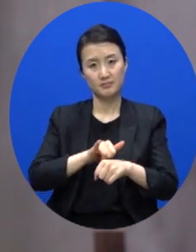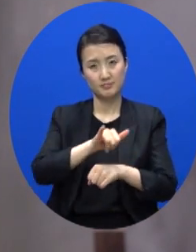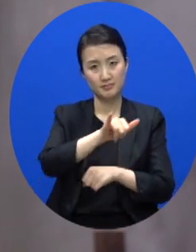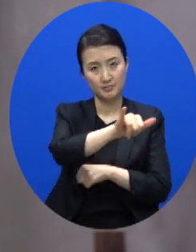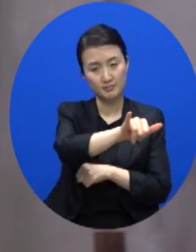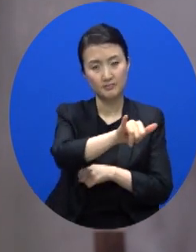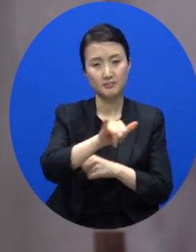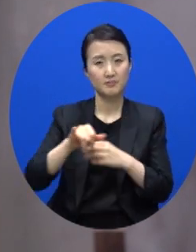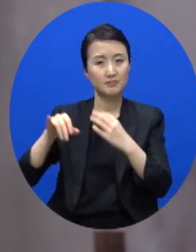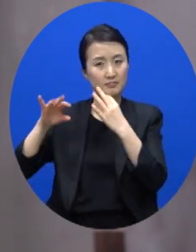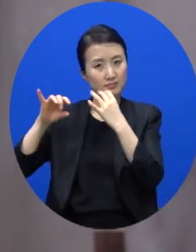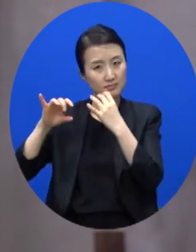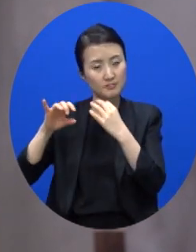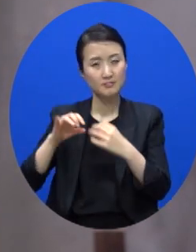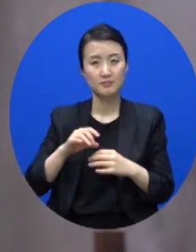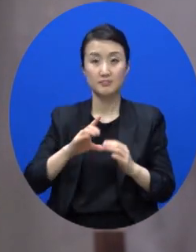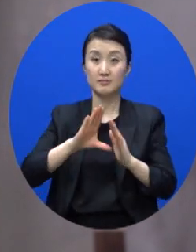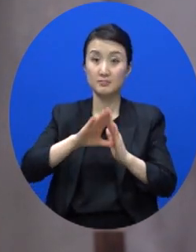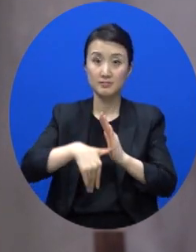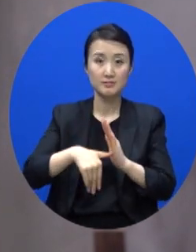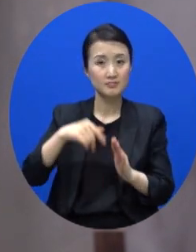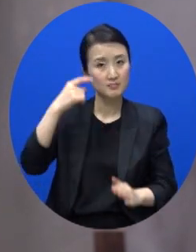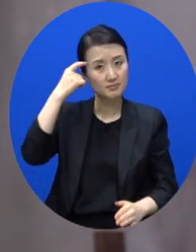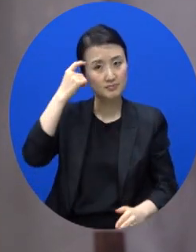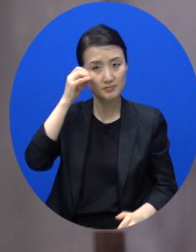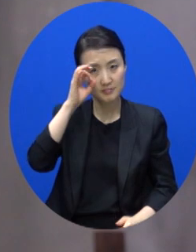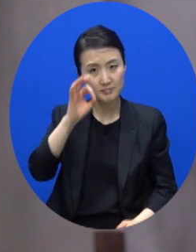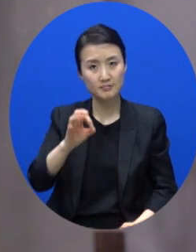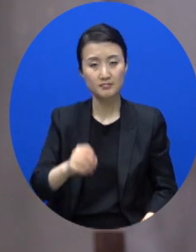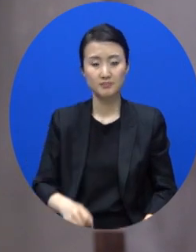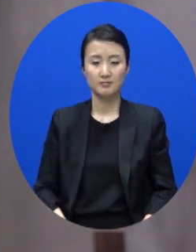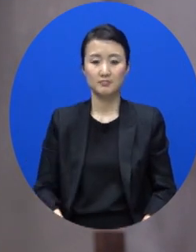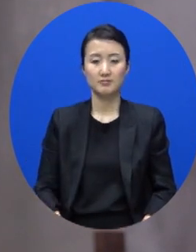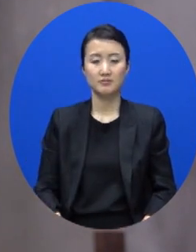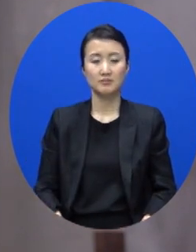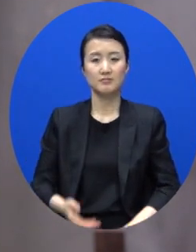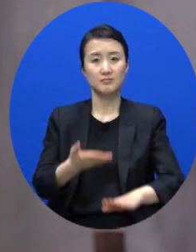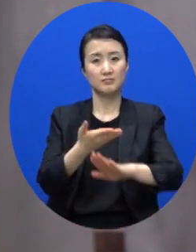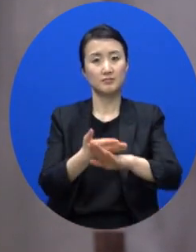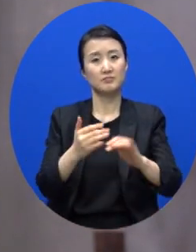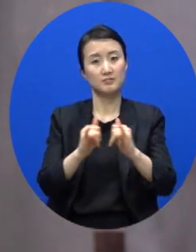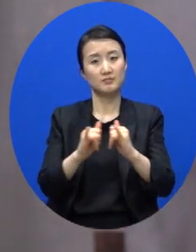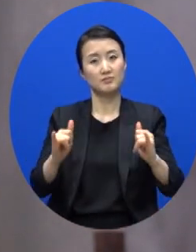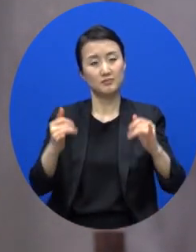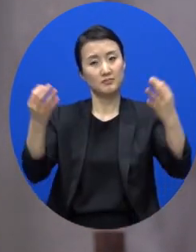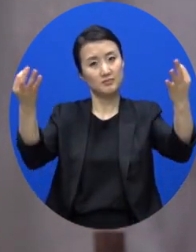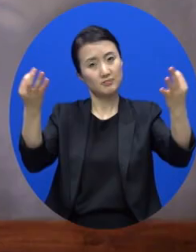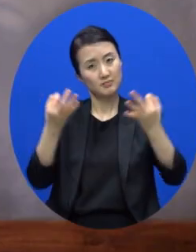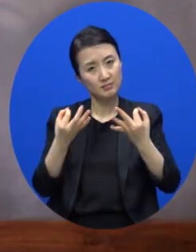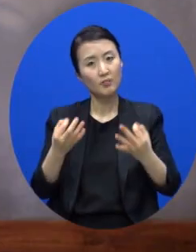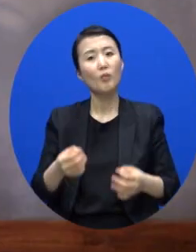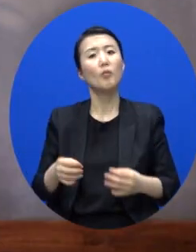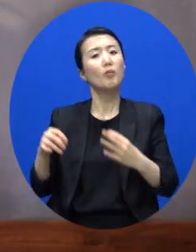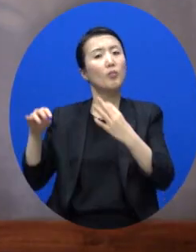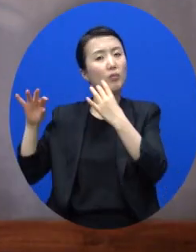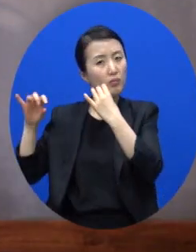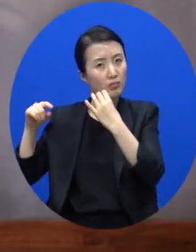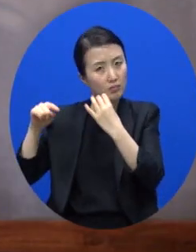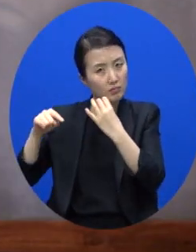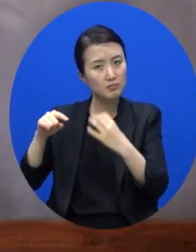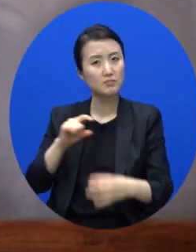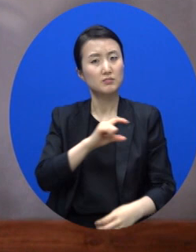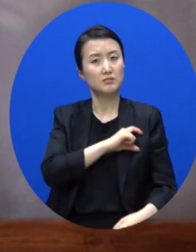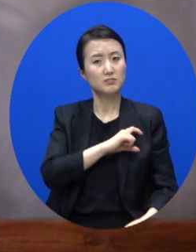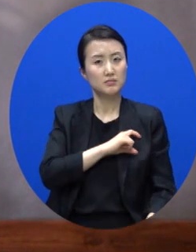제가 대금 연주를 하면 아, 저 악기가 대금이라는 악기구나. 그리고